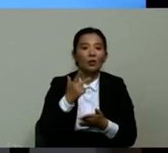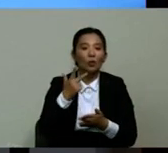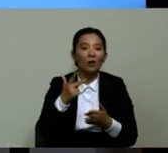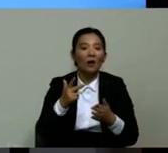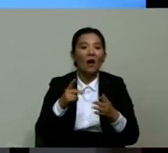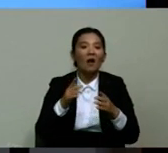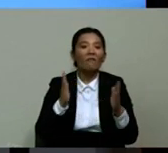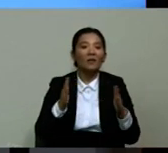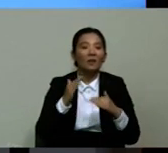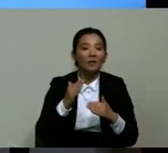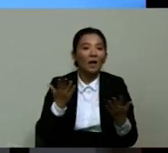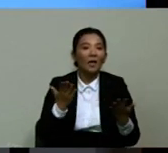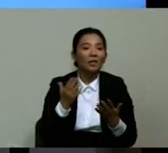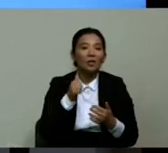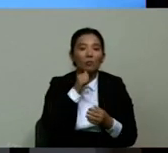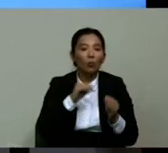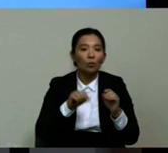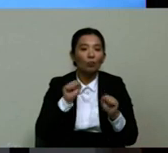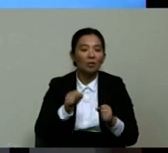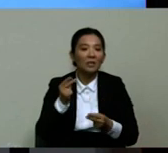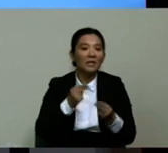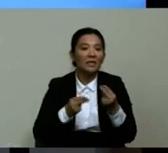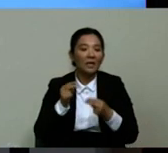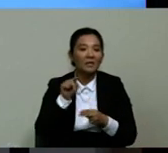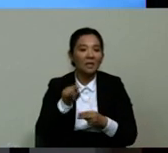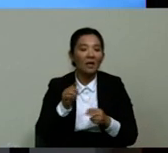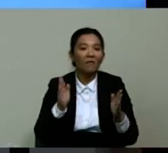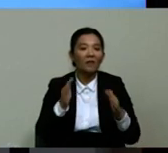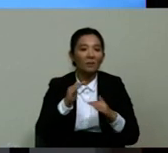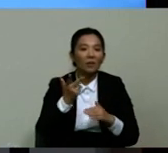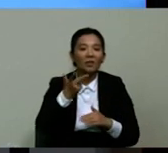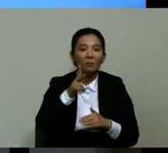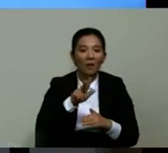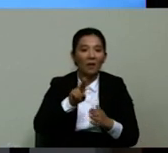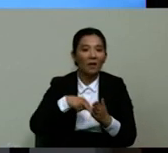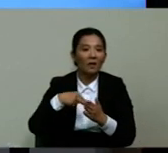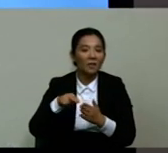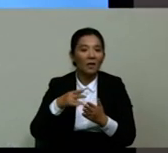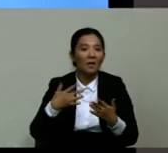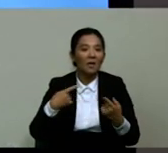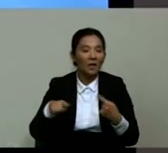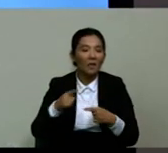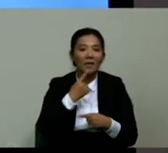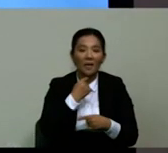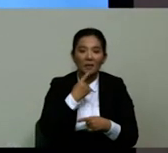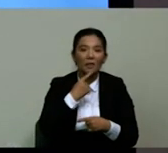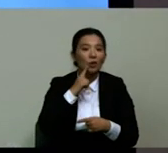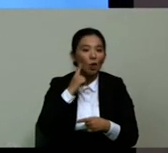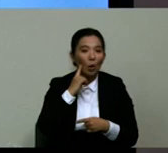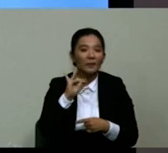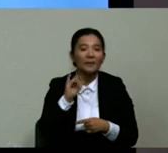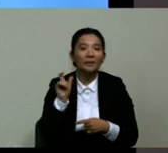Сколькими способами можно раскрасить эти квадраты тремя красками? Красный, зеленый и